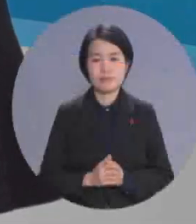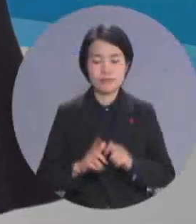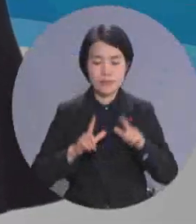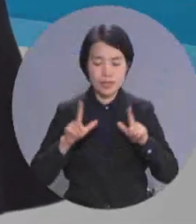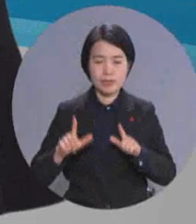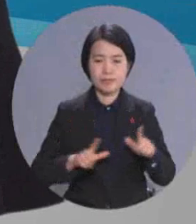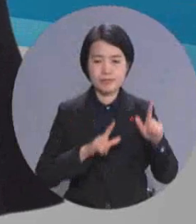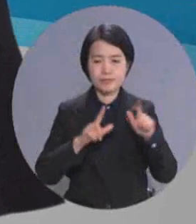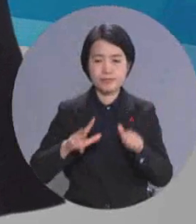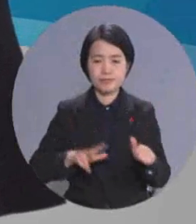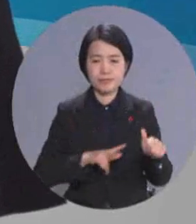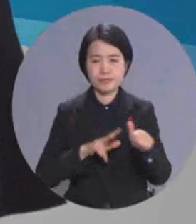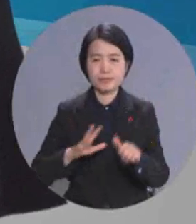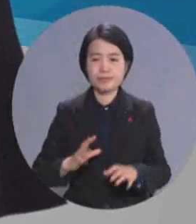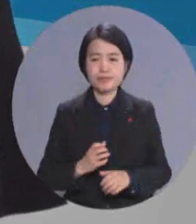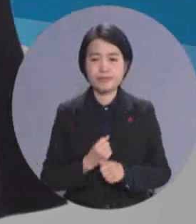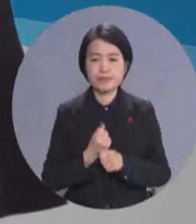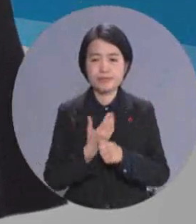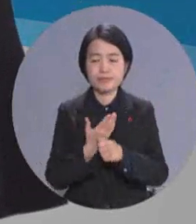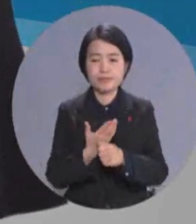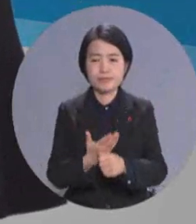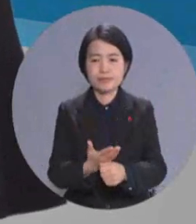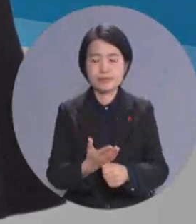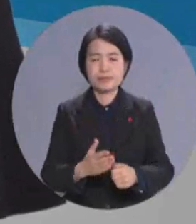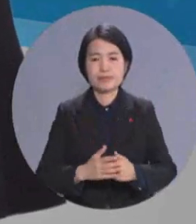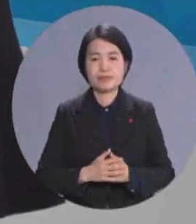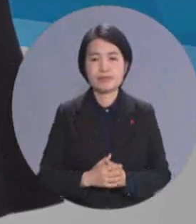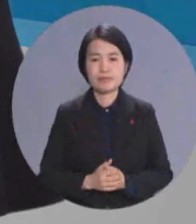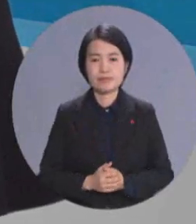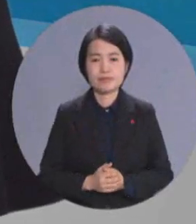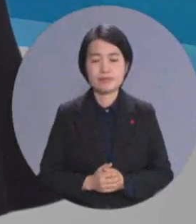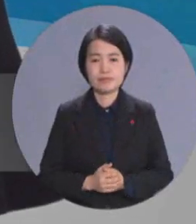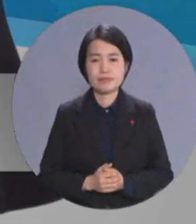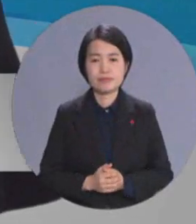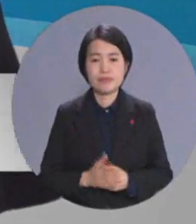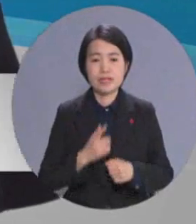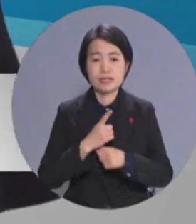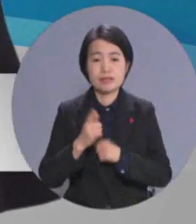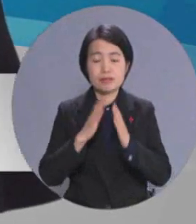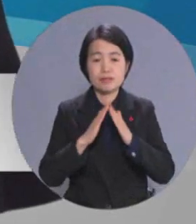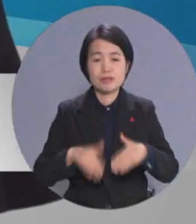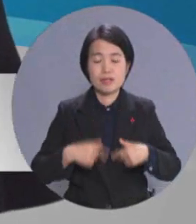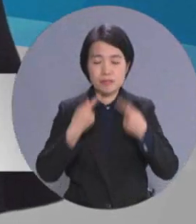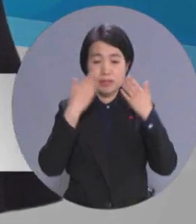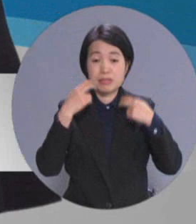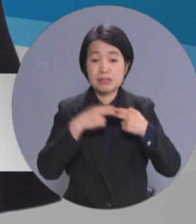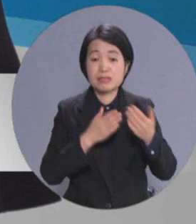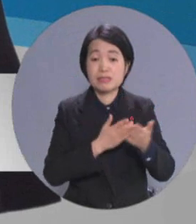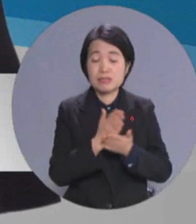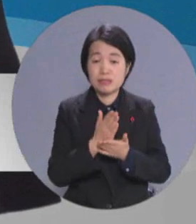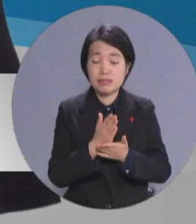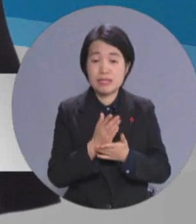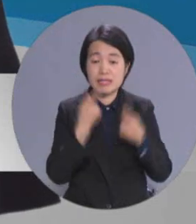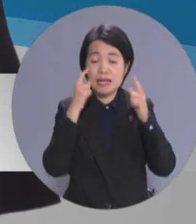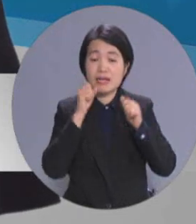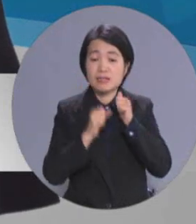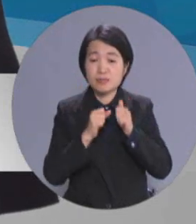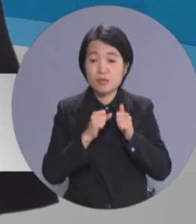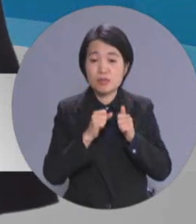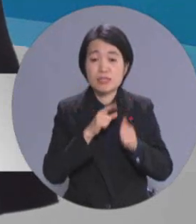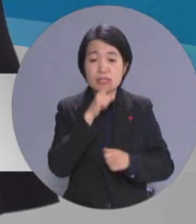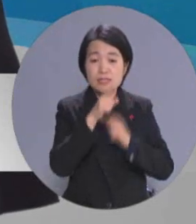날씨와 생활 정보 정리해 드리는 생활 포커스입니다 내년도 전남대 의과 정시에 지원할 수 있는 표준